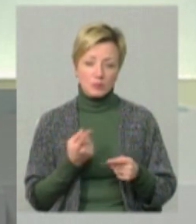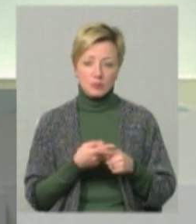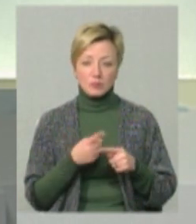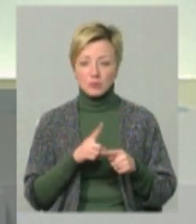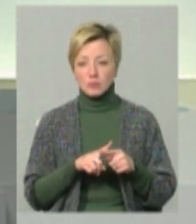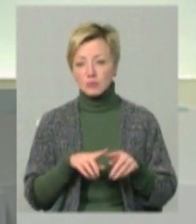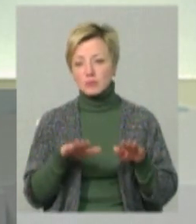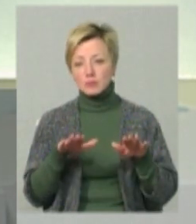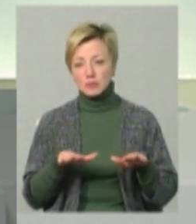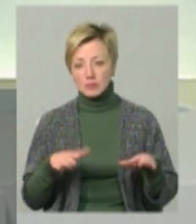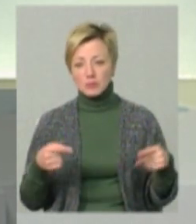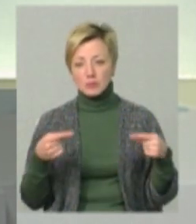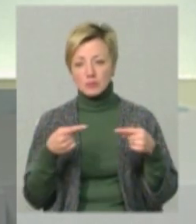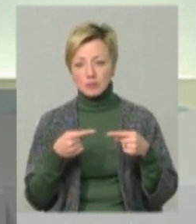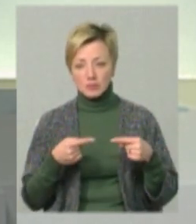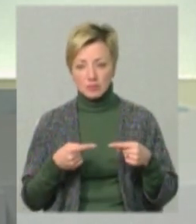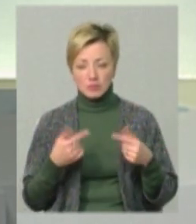день ці місця визначені.